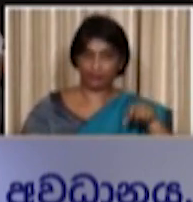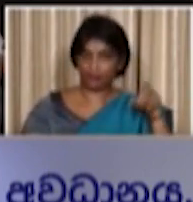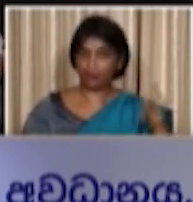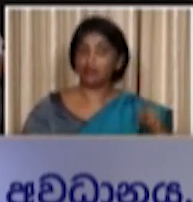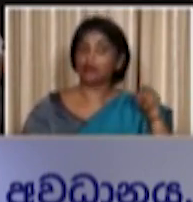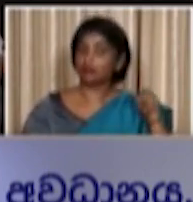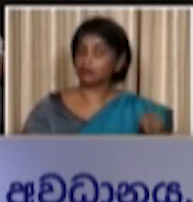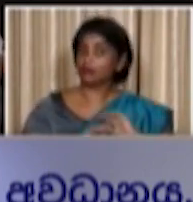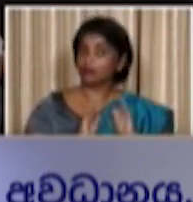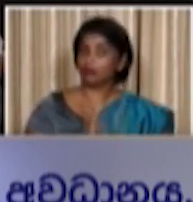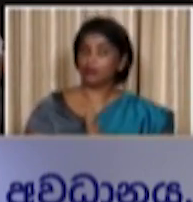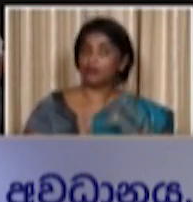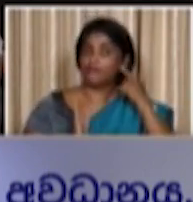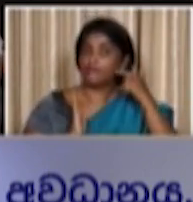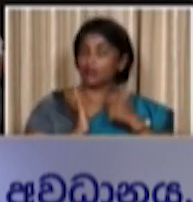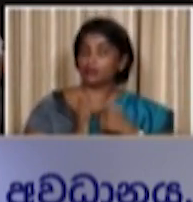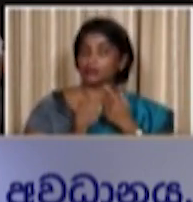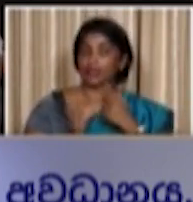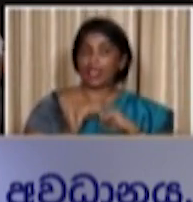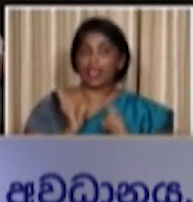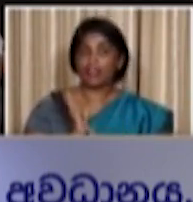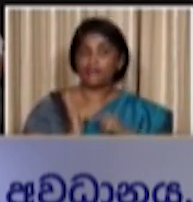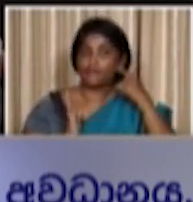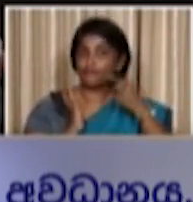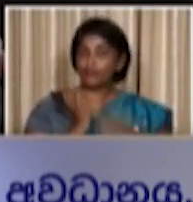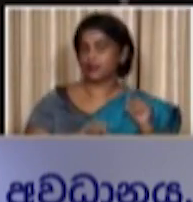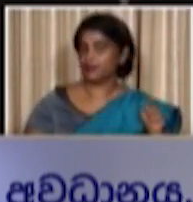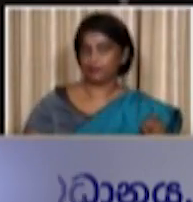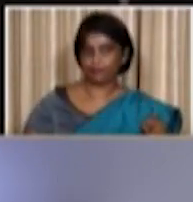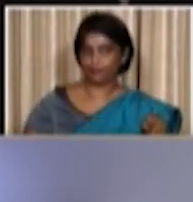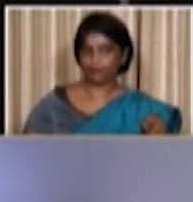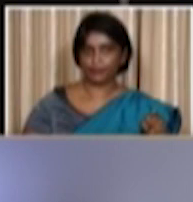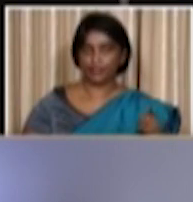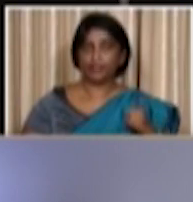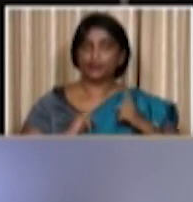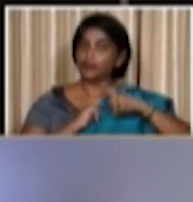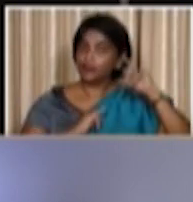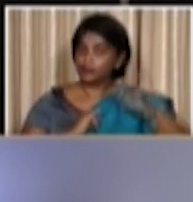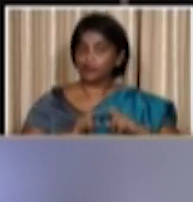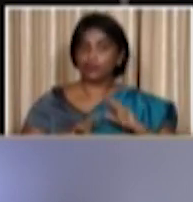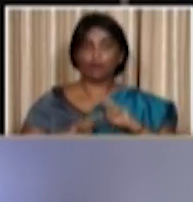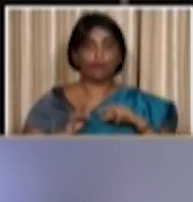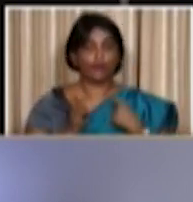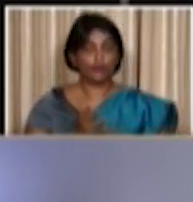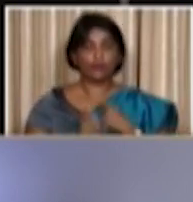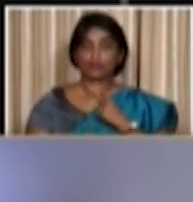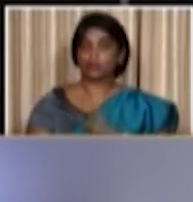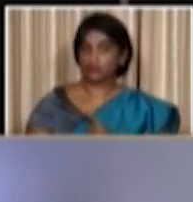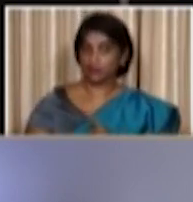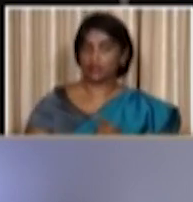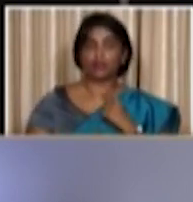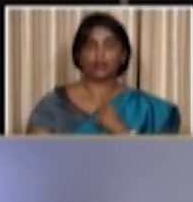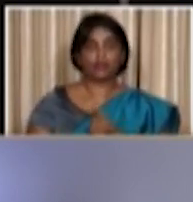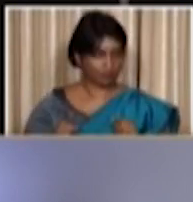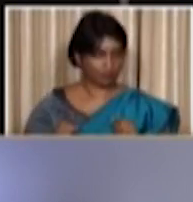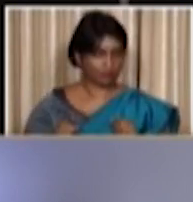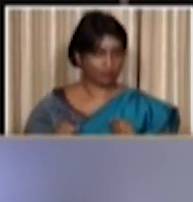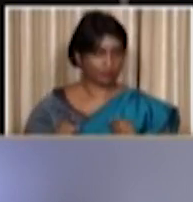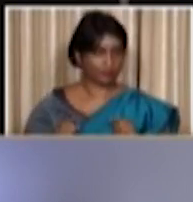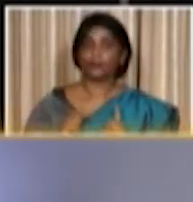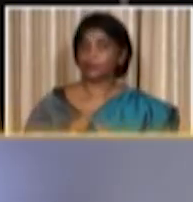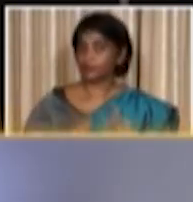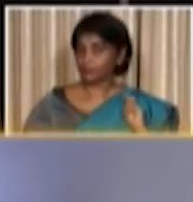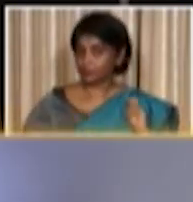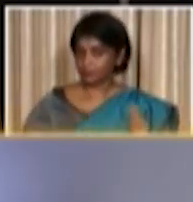එතකොට ඒ අය උත්තරපත්‍ර උසස් පෙළ උත්තරපත්‍ර පරීක්ෂණයෙන් ඉවත් වෙලා තියෙනවා. විශ්වවිද්‍යාල මහාචාර්යවරු ආචාර්යවරු සහ අධ්‍යයන කාර්ය මණ්ඩල වලට